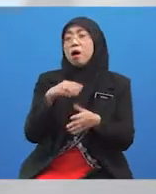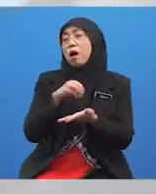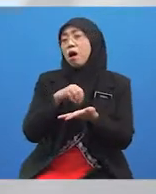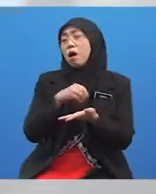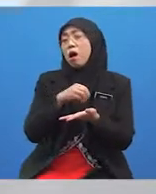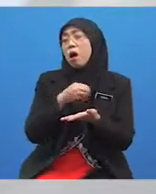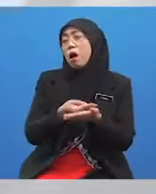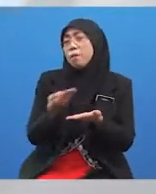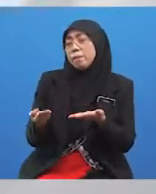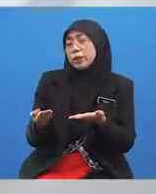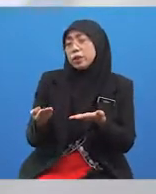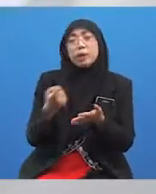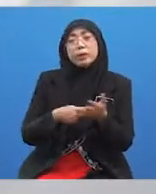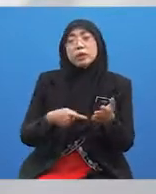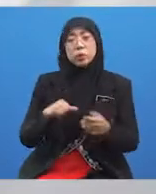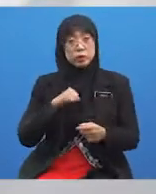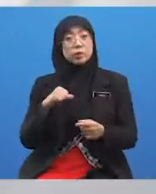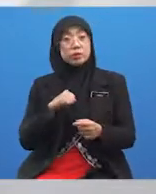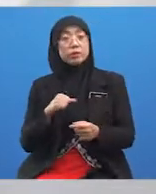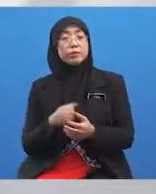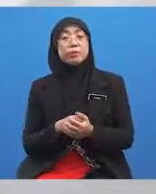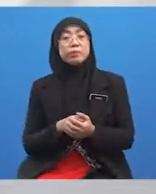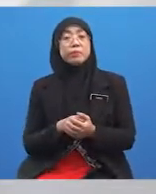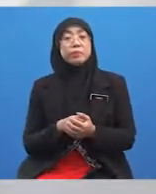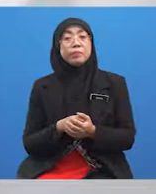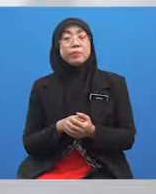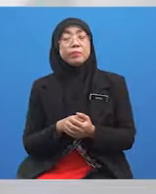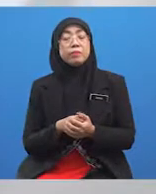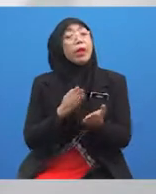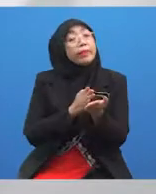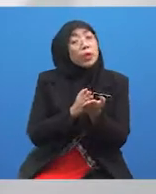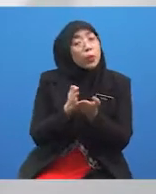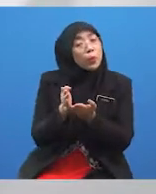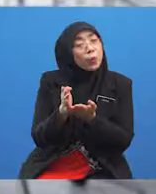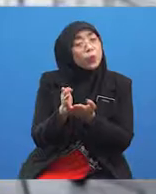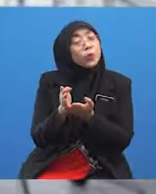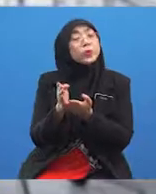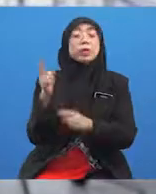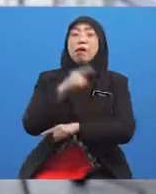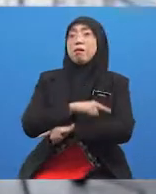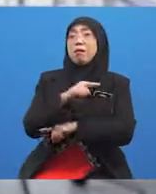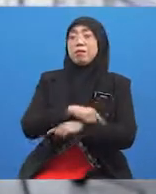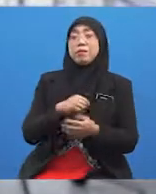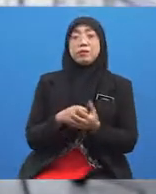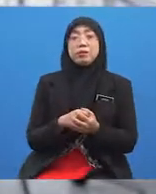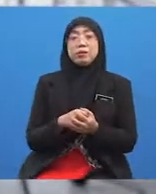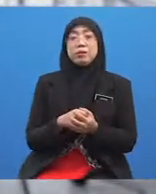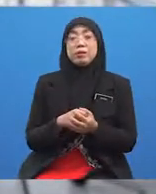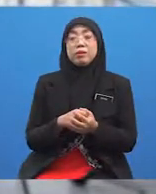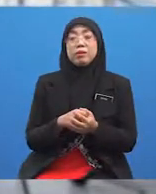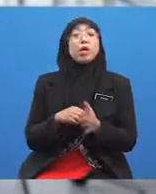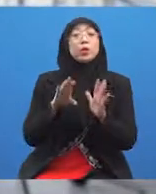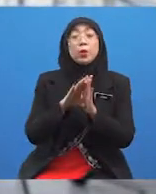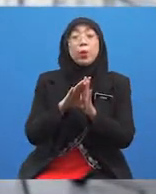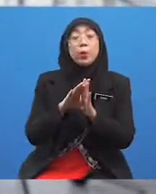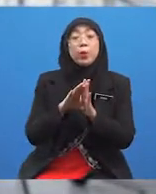pengguna untuk kegunaan sendiri dan boleh digunakan terus seperti keperluan harian, garam, gula,